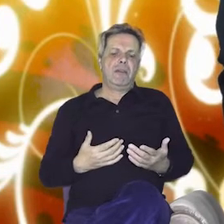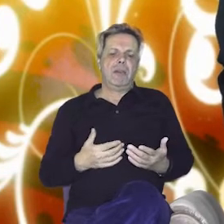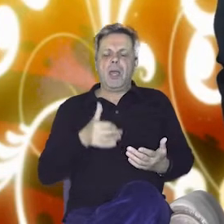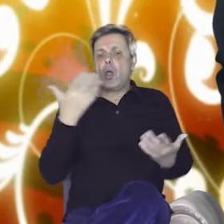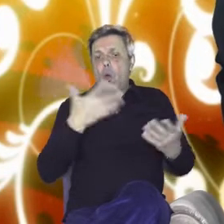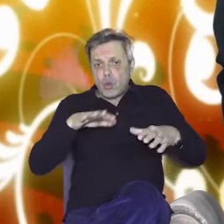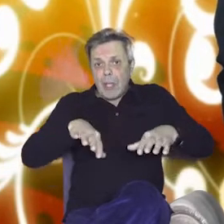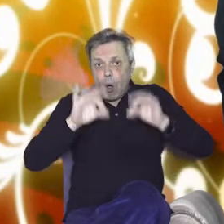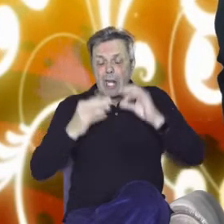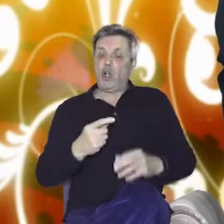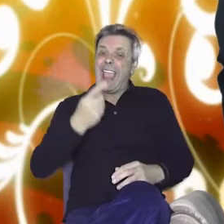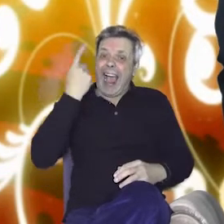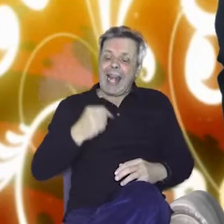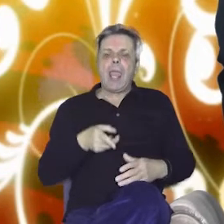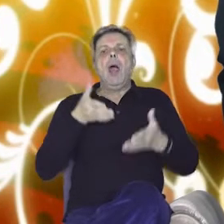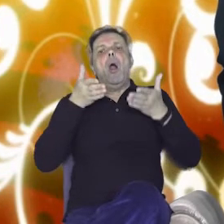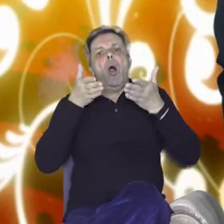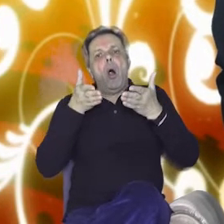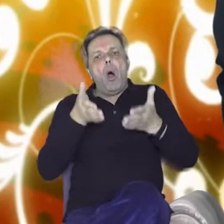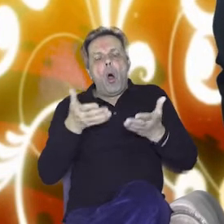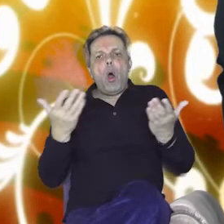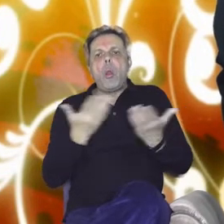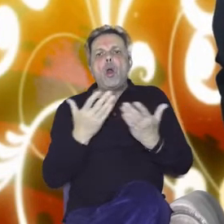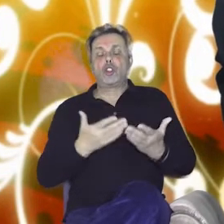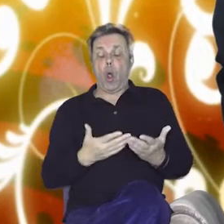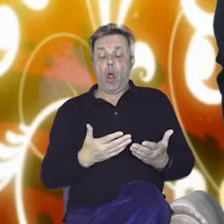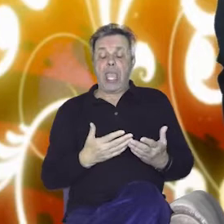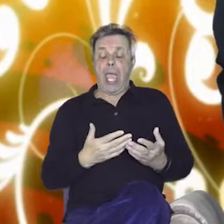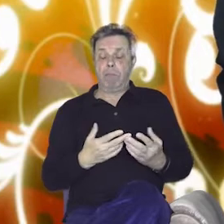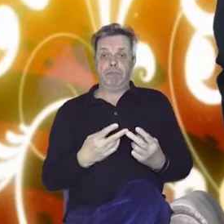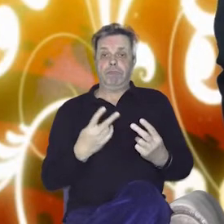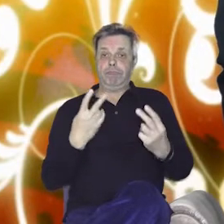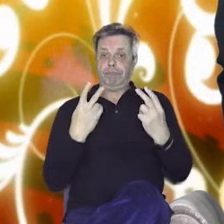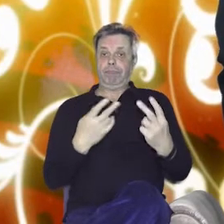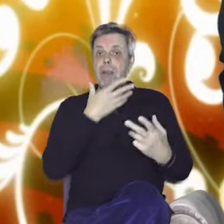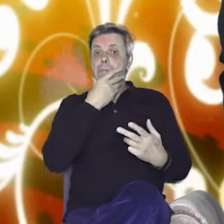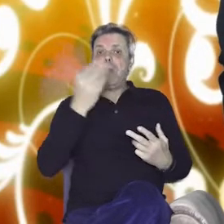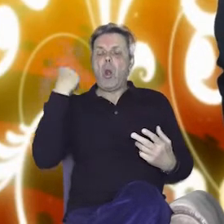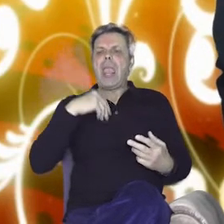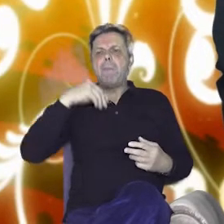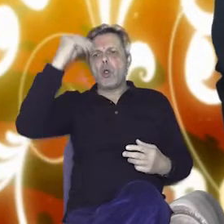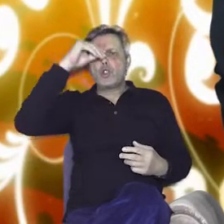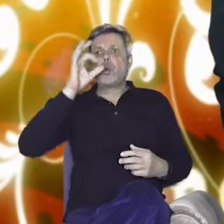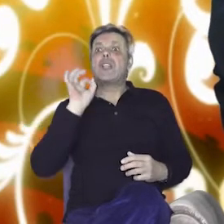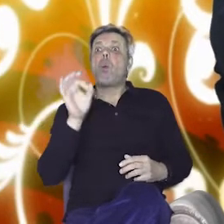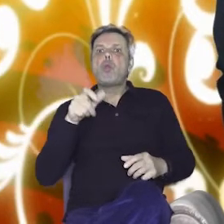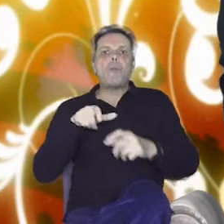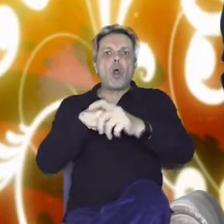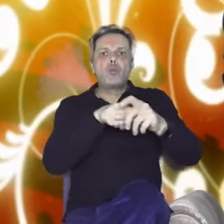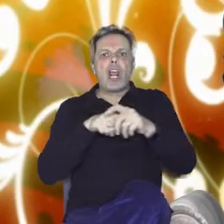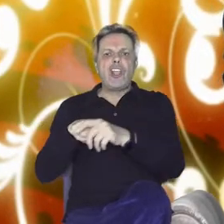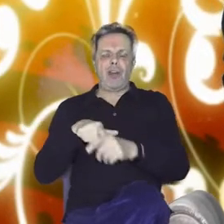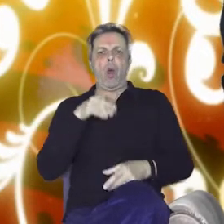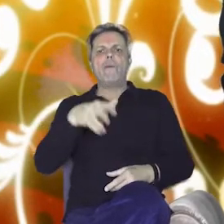pronašli. Ali ono što je krasilo to vrijeme, struke su jako dobro surađivale. Ovdje su psihijatri